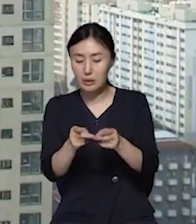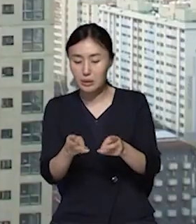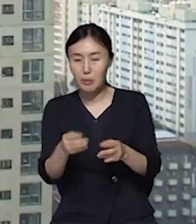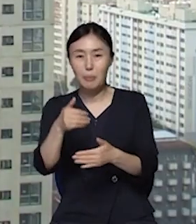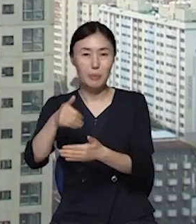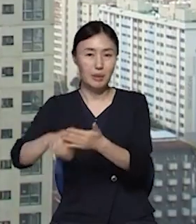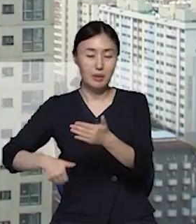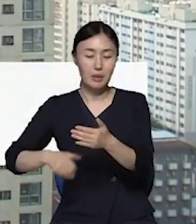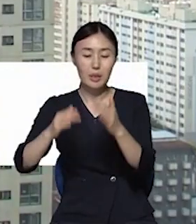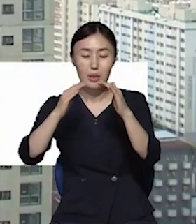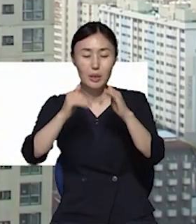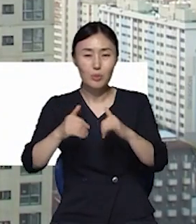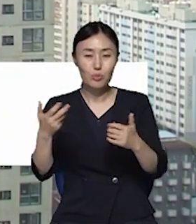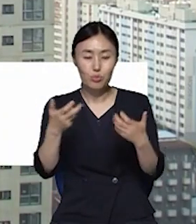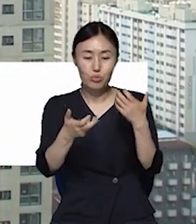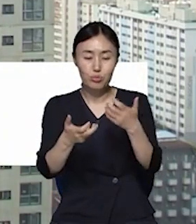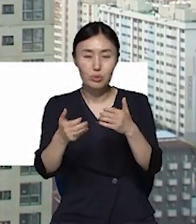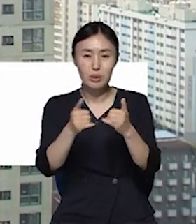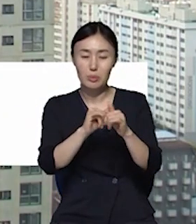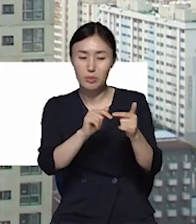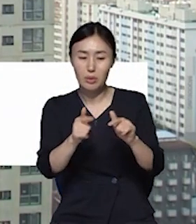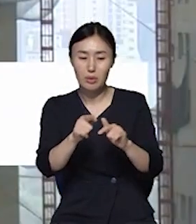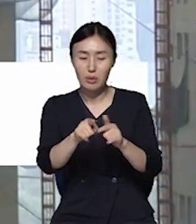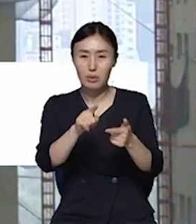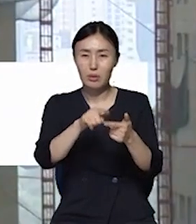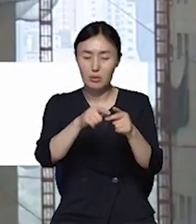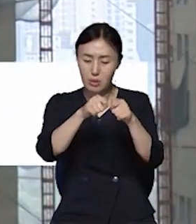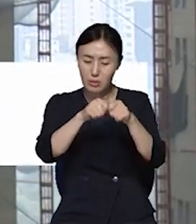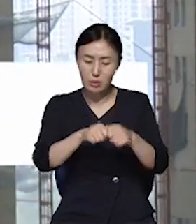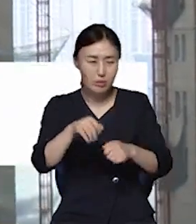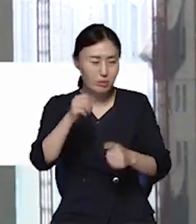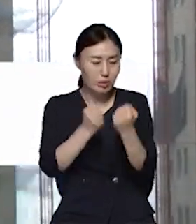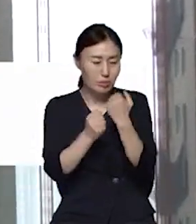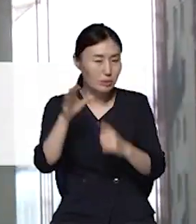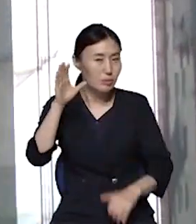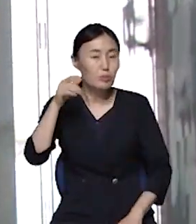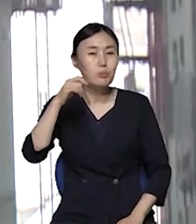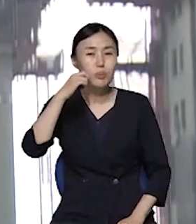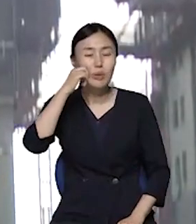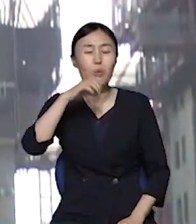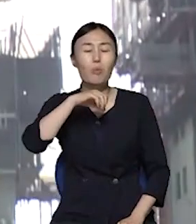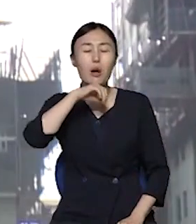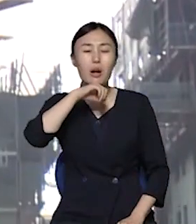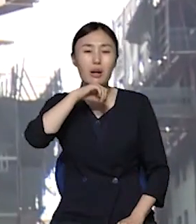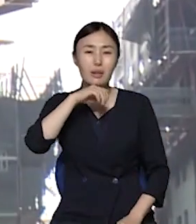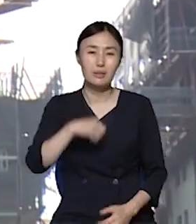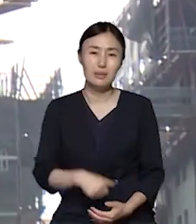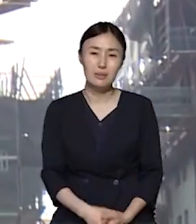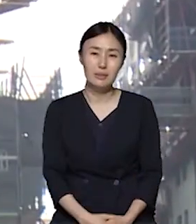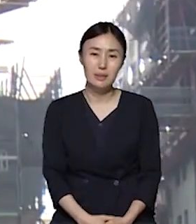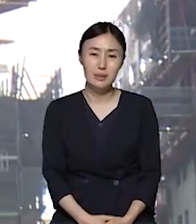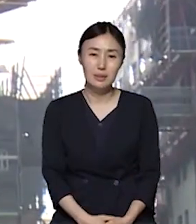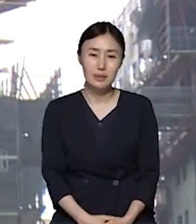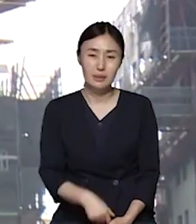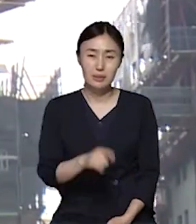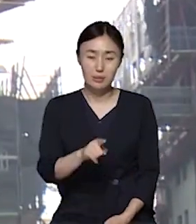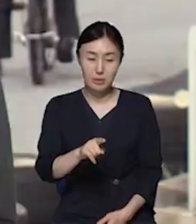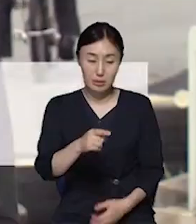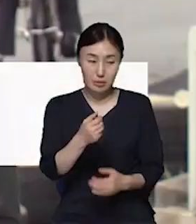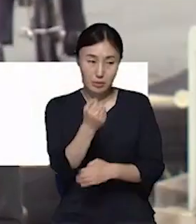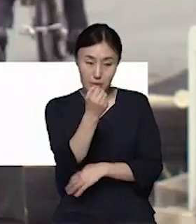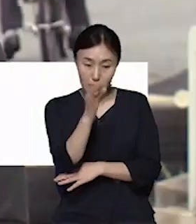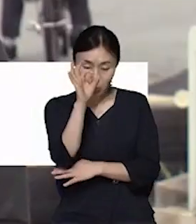입주 예정자들은 이에 대한 어떤 설명도 듣지 못했다며 분통을 터뜨립니다. 기사로 통해서 처음